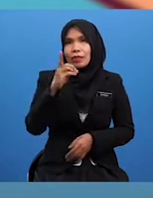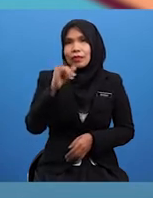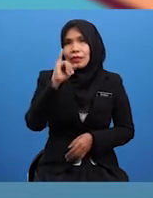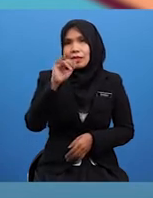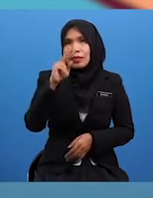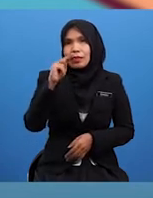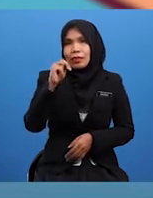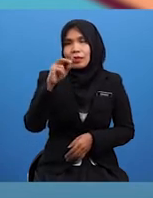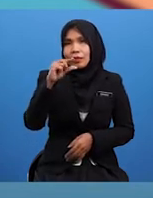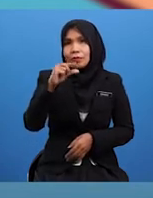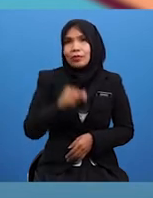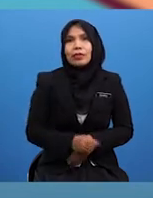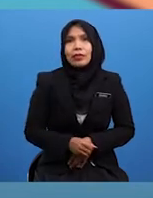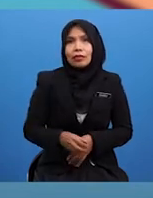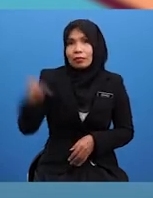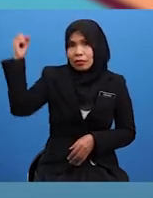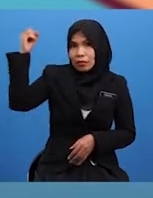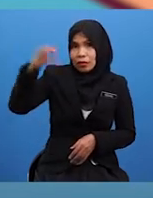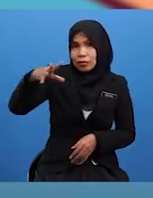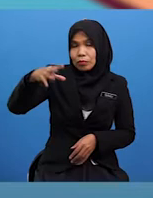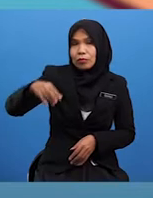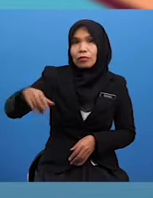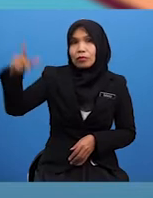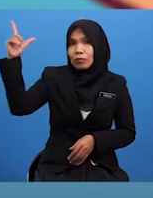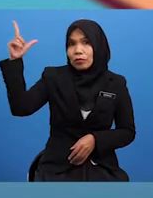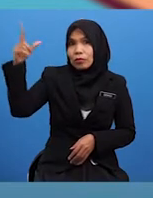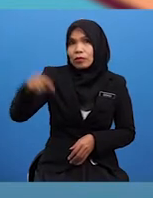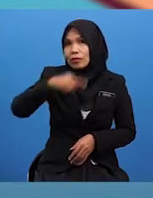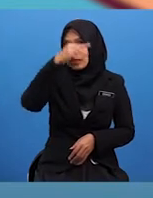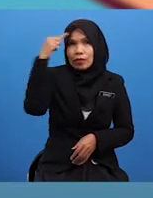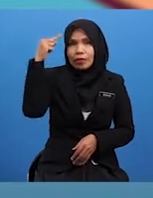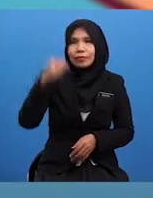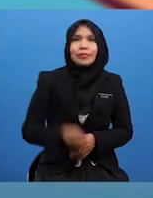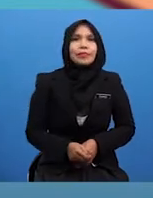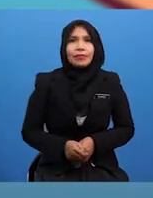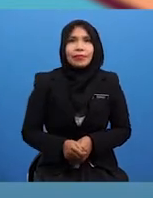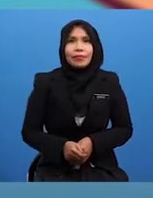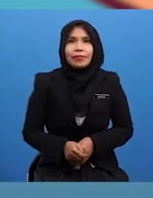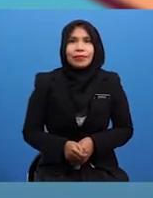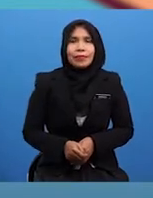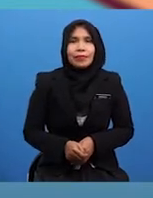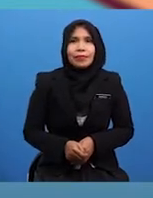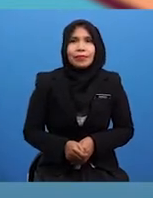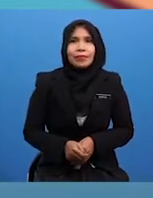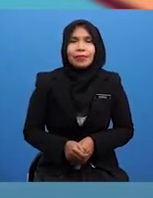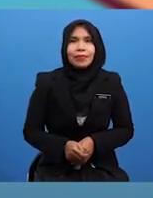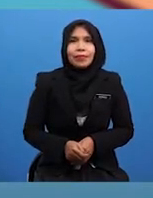Cuba kamu bina soalan berkenaan pelajaran kita pada hari ini dan uji rakan-rakan